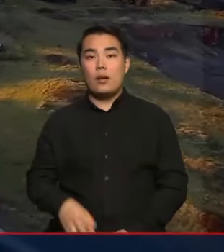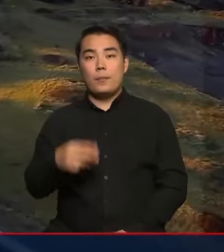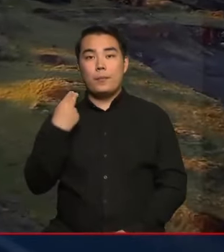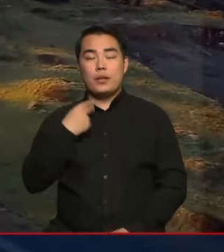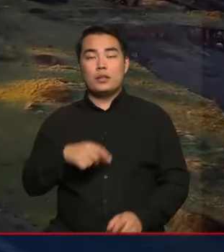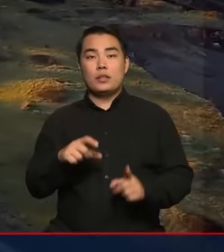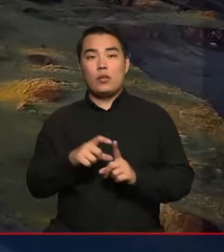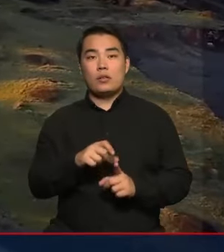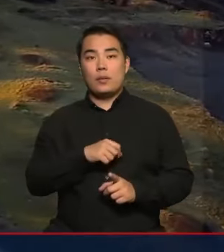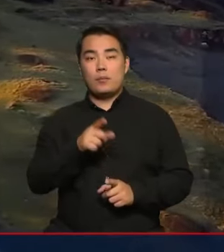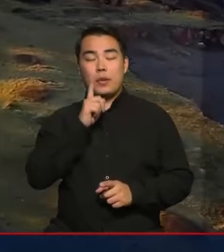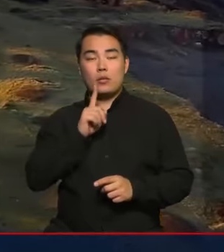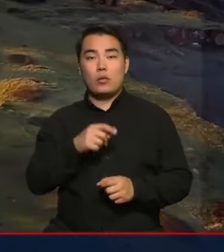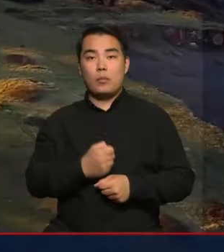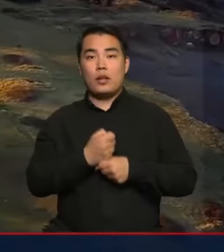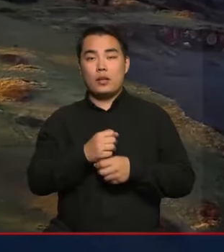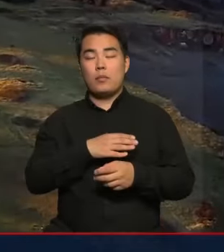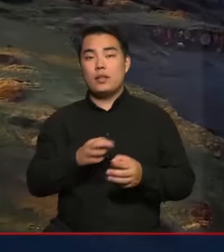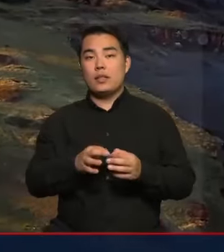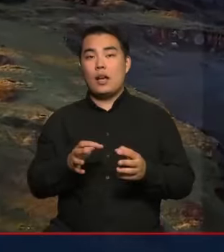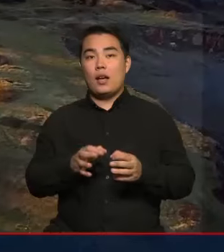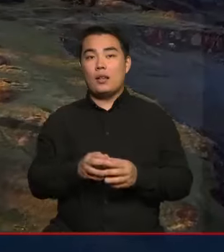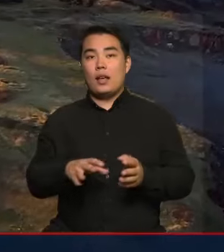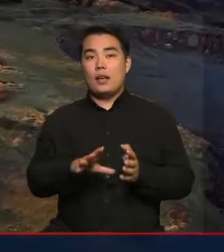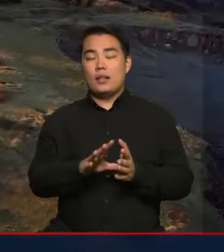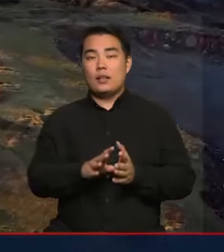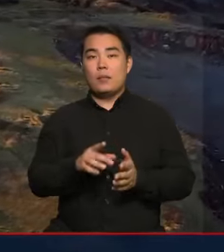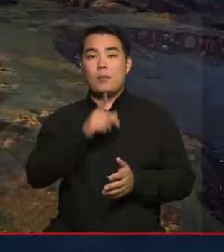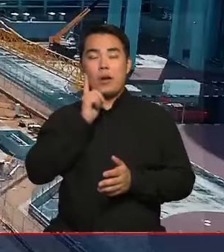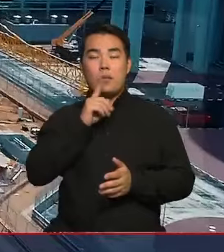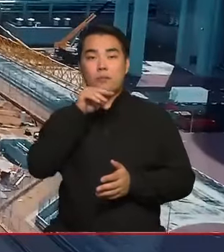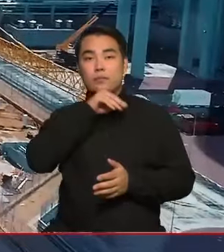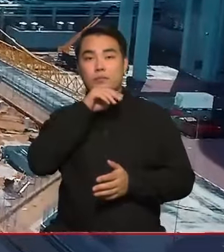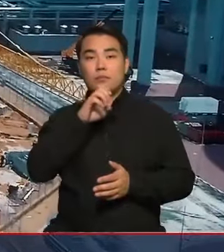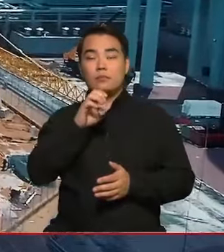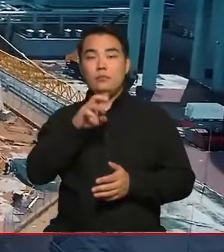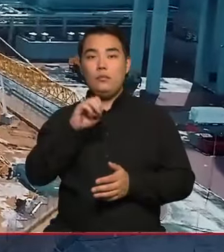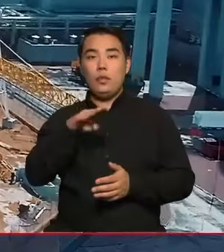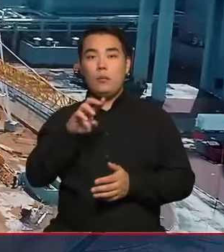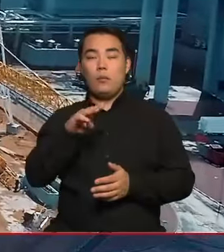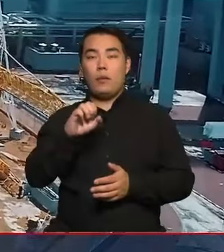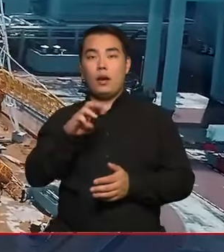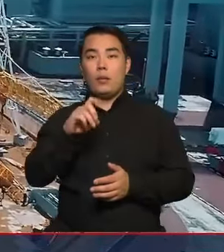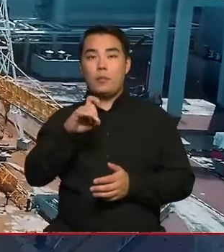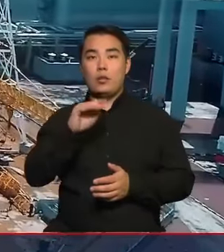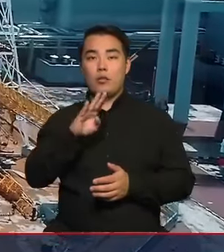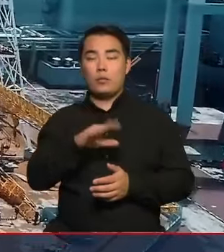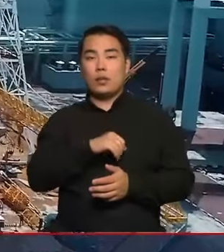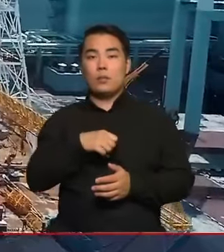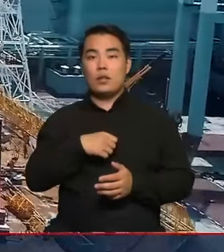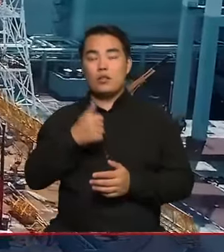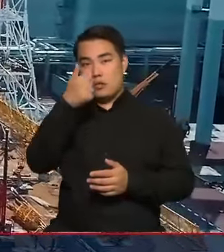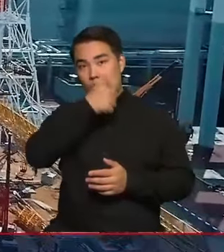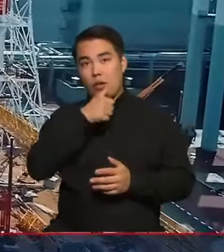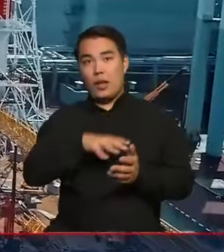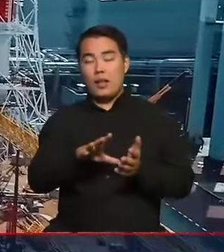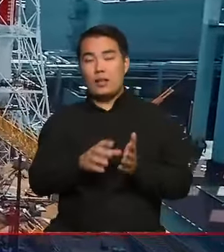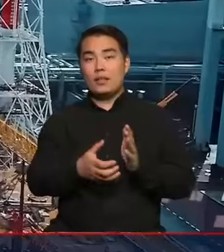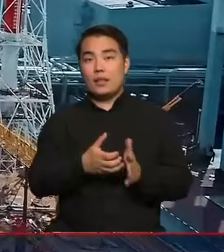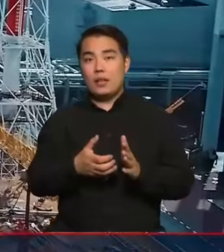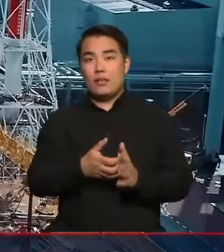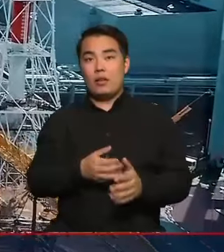Президенттің сөзін жастар да қолдады. Ядролық энергетика саласындағы жас маман Әсет Махамбетов жыл өткен сайын елімізде электр энергиясының